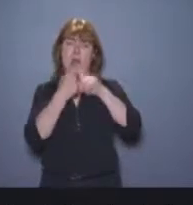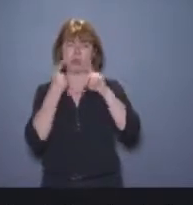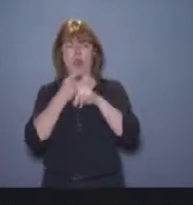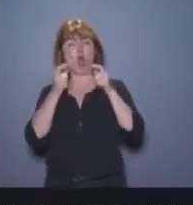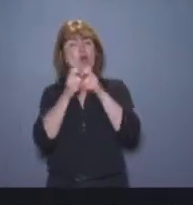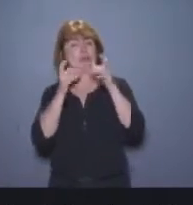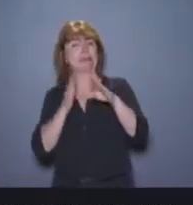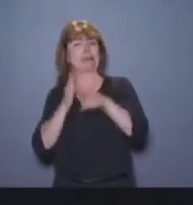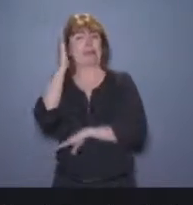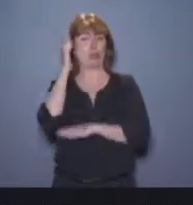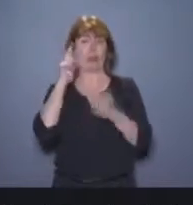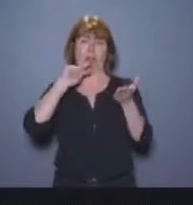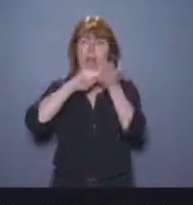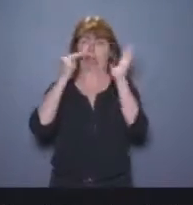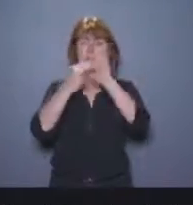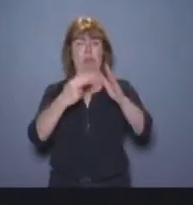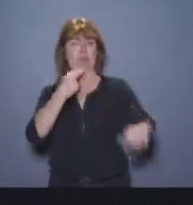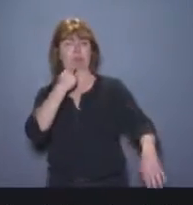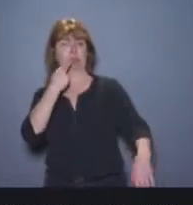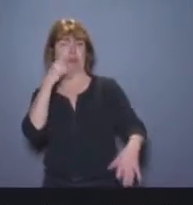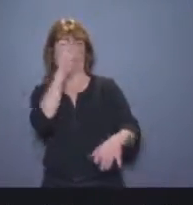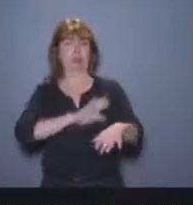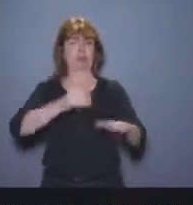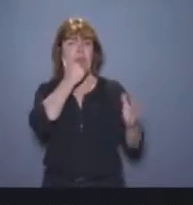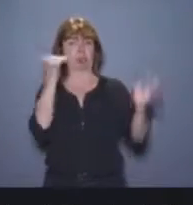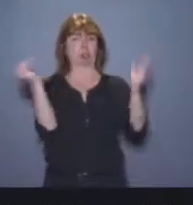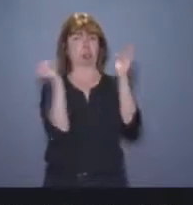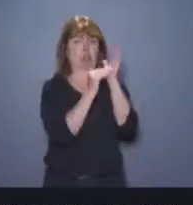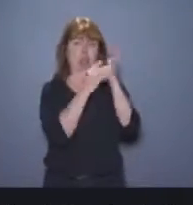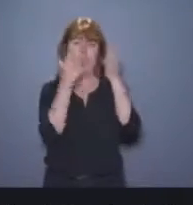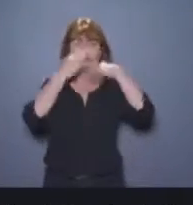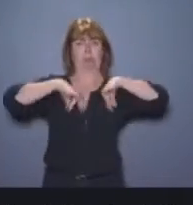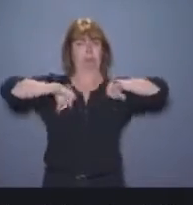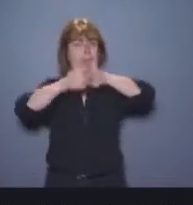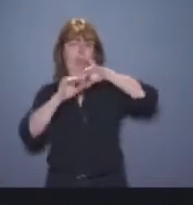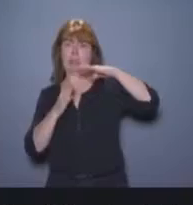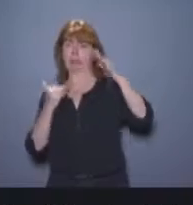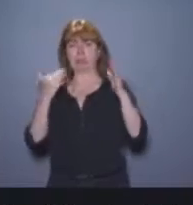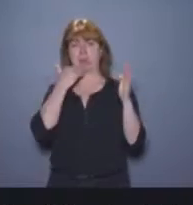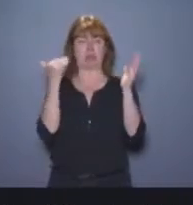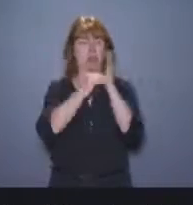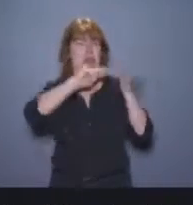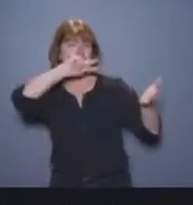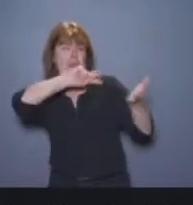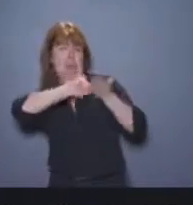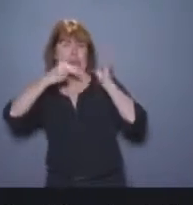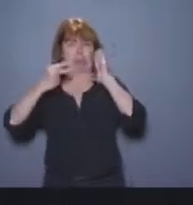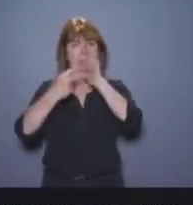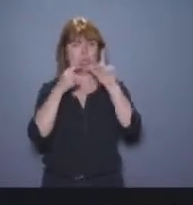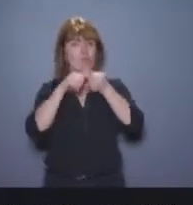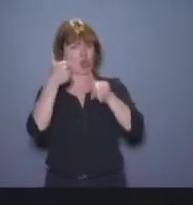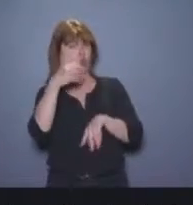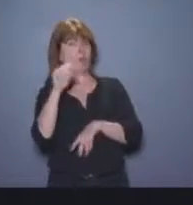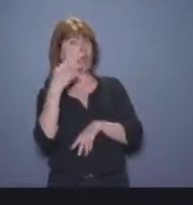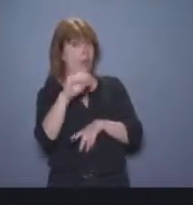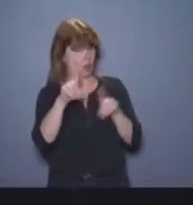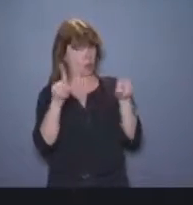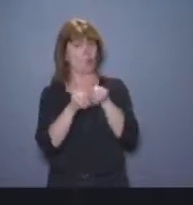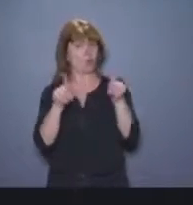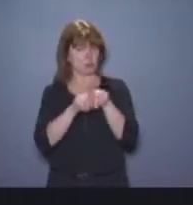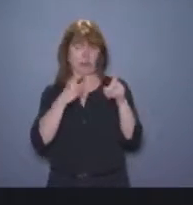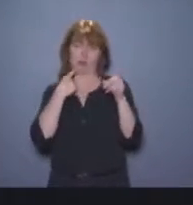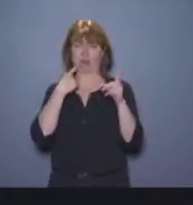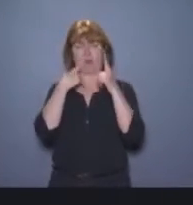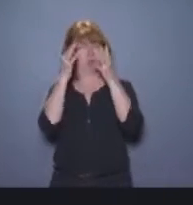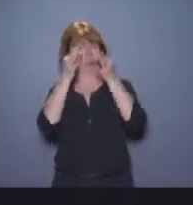qu'en France, nous sommes une nation de pointe, justement pour les start-up de la technique la plus avancée. Et nous sommes une